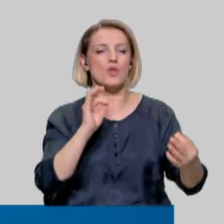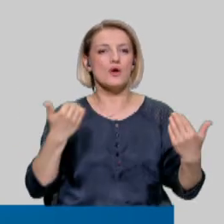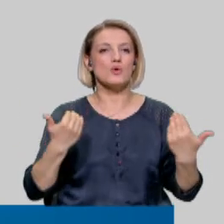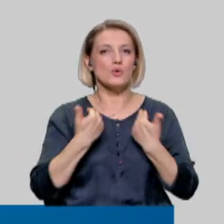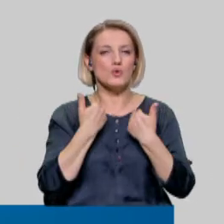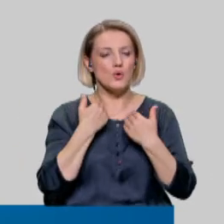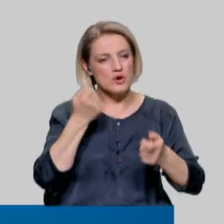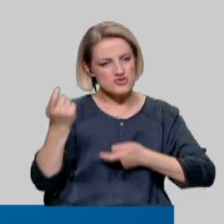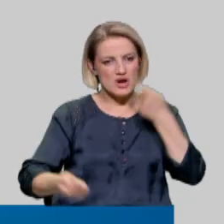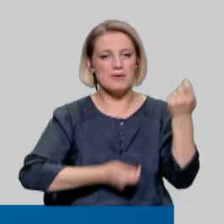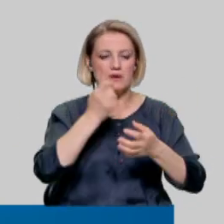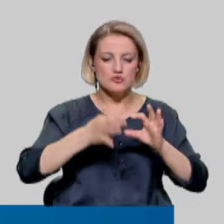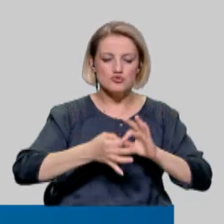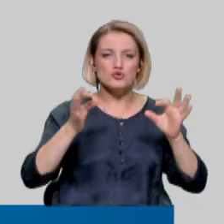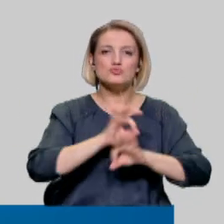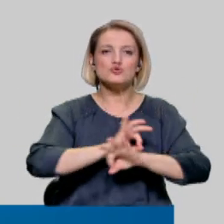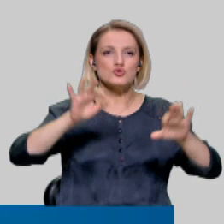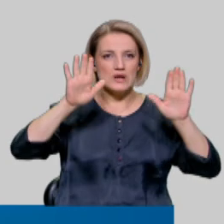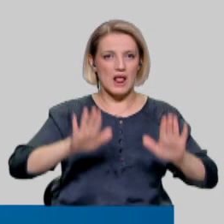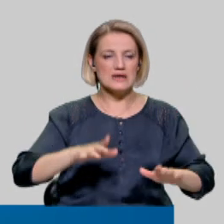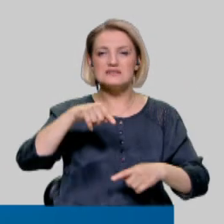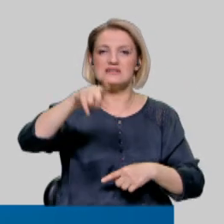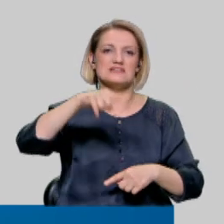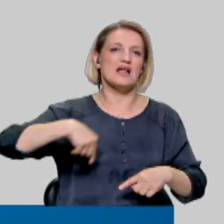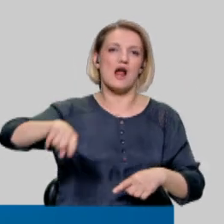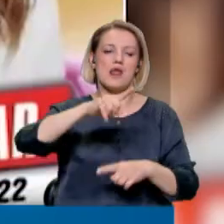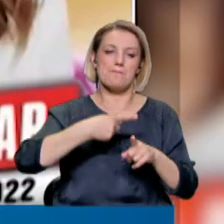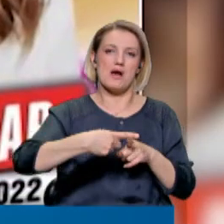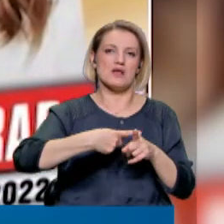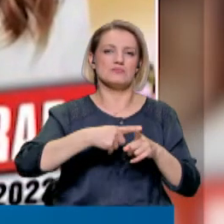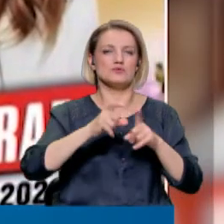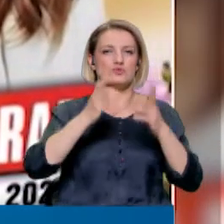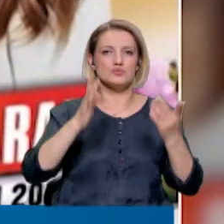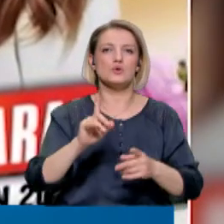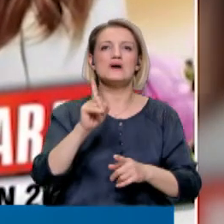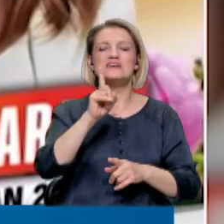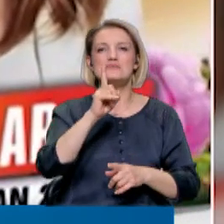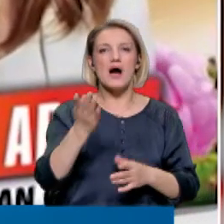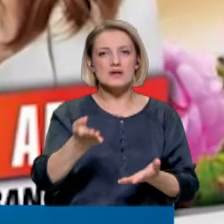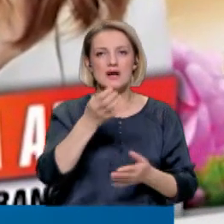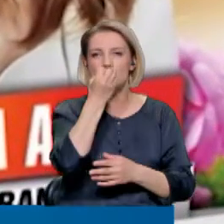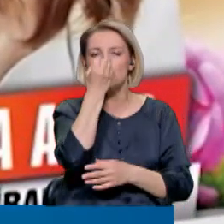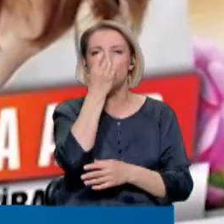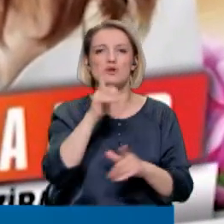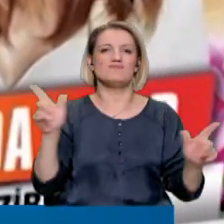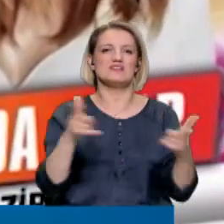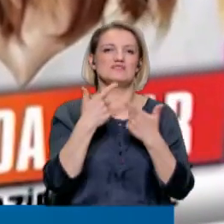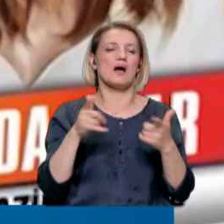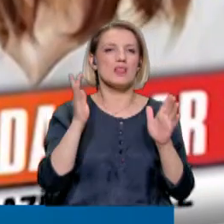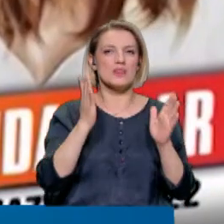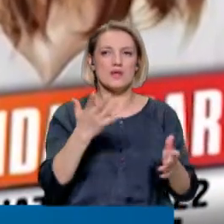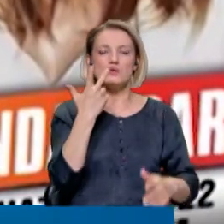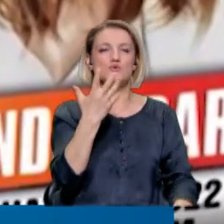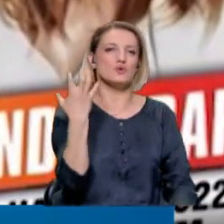hukuk zemindeki çabalarımızın çözümsüz kaldığını sizlerle paylaşmak durumunda bu Isparta Gül Festivali nde de 3 sanatçı sahneye